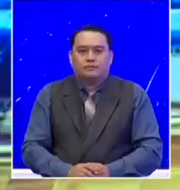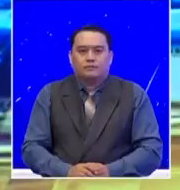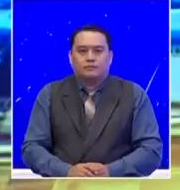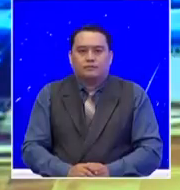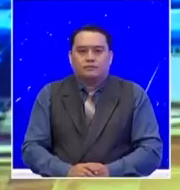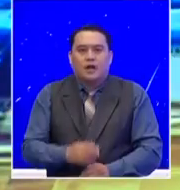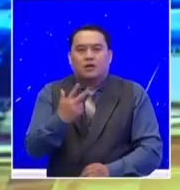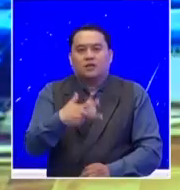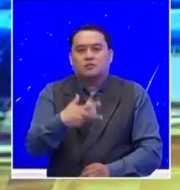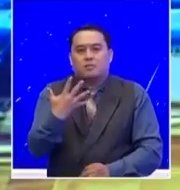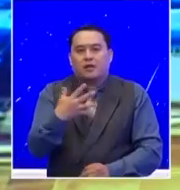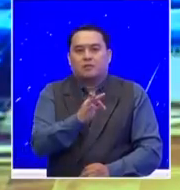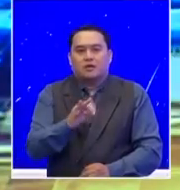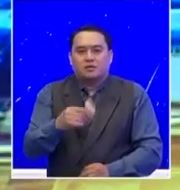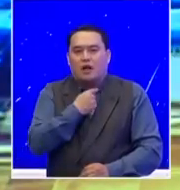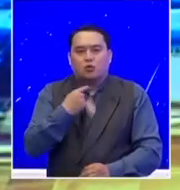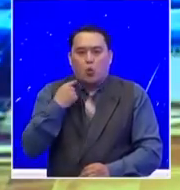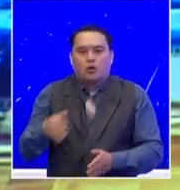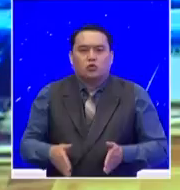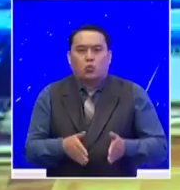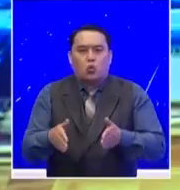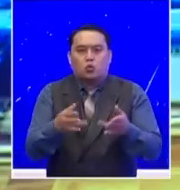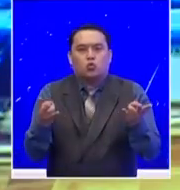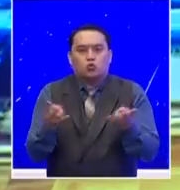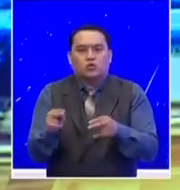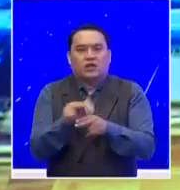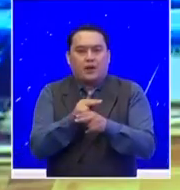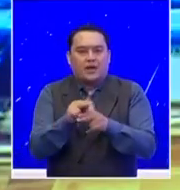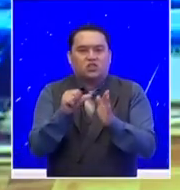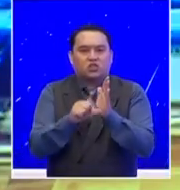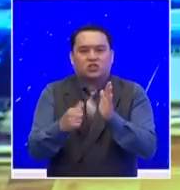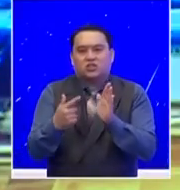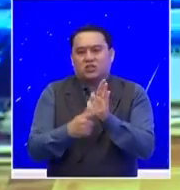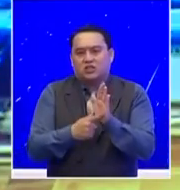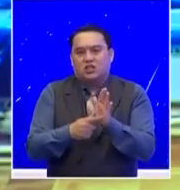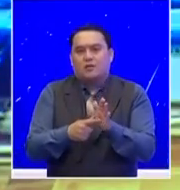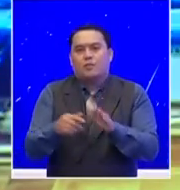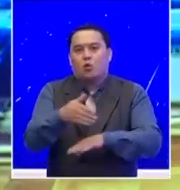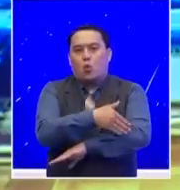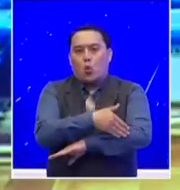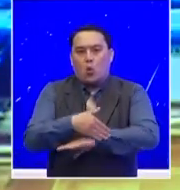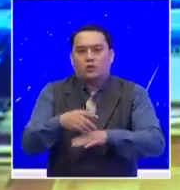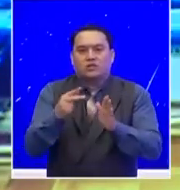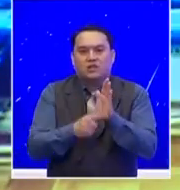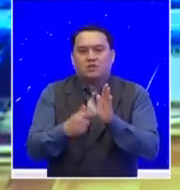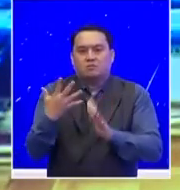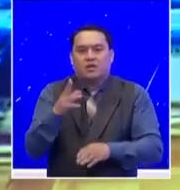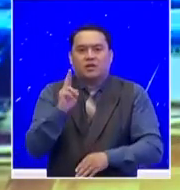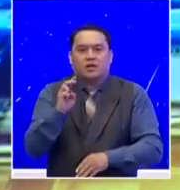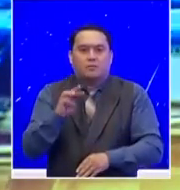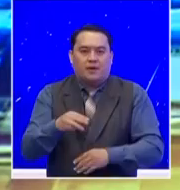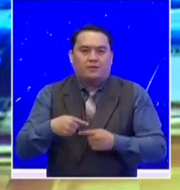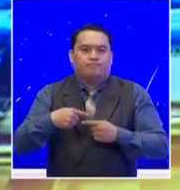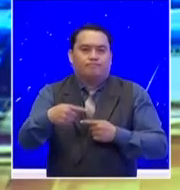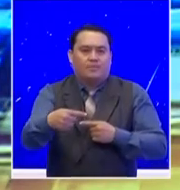Более 35% талдыкурганских дорог нуждаются в ремонте. Это 67 улиц общей протяженностью в 75 километров. И все